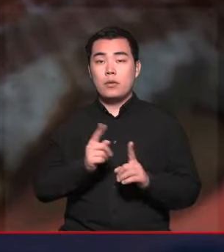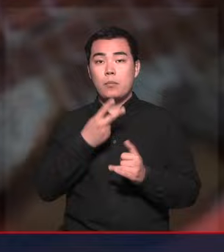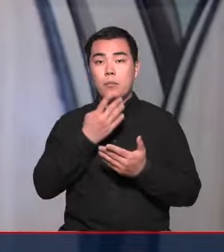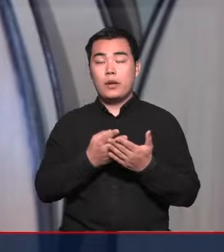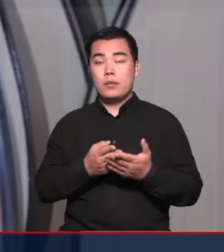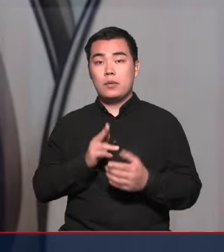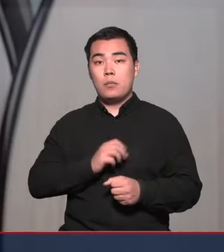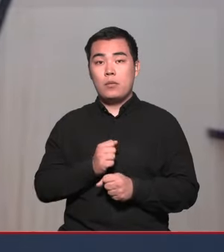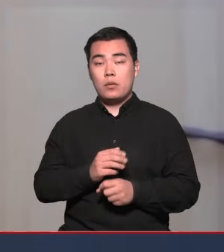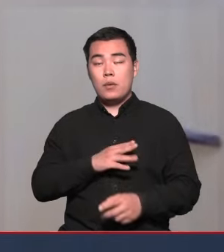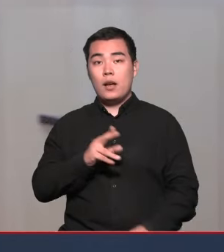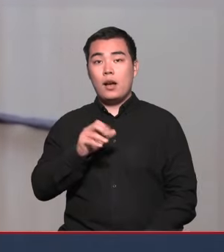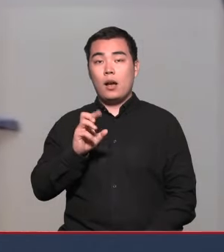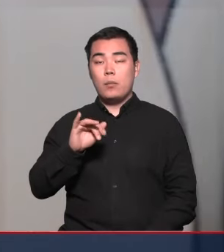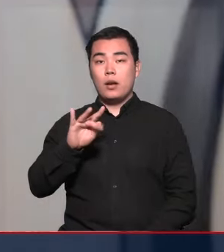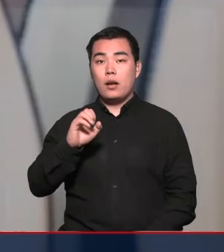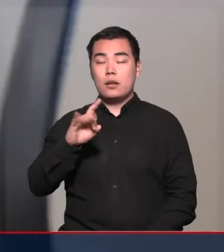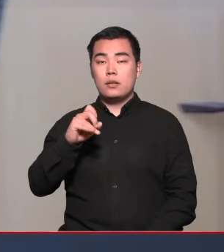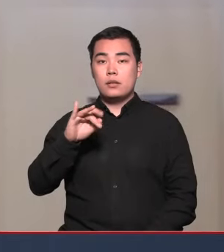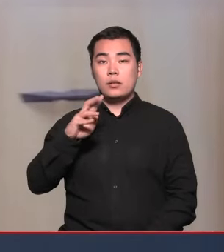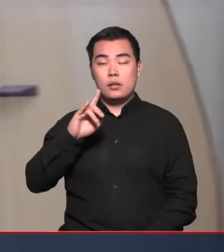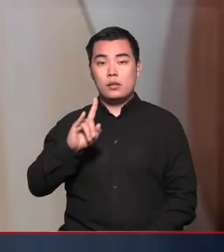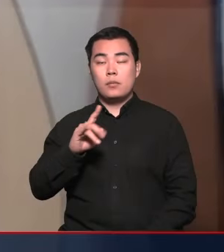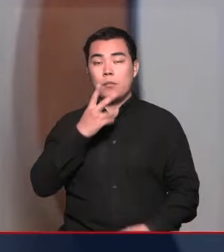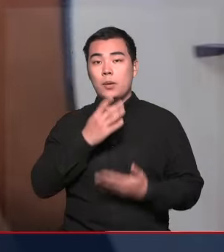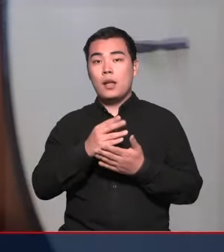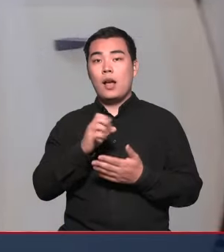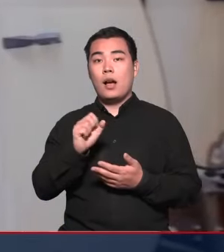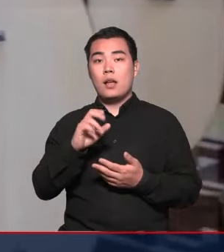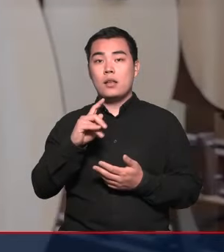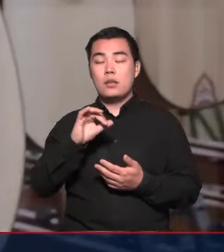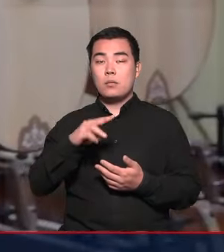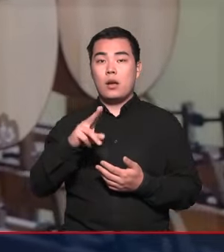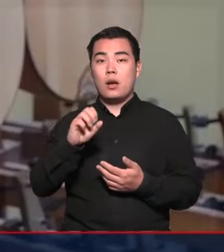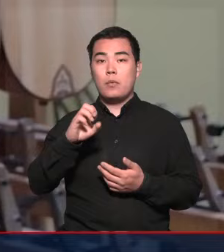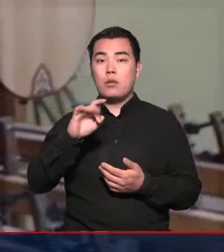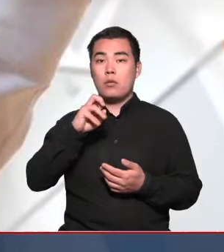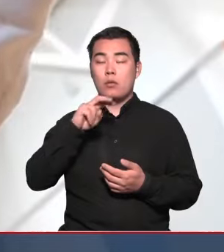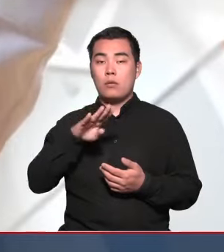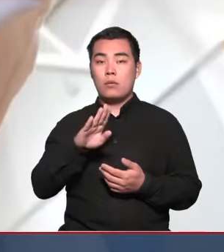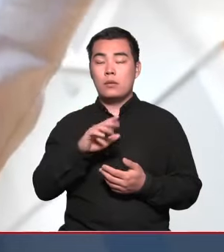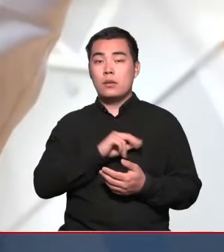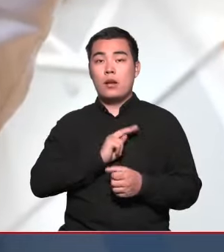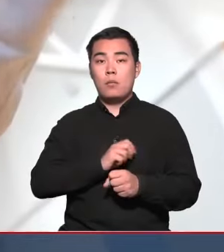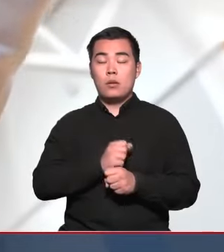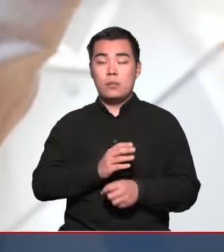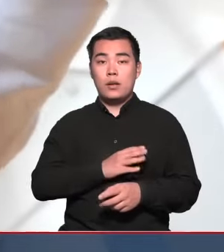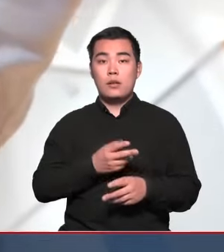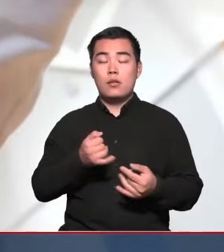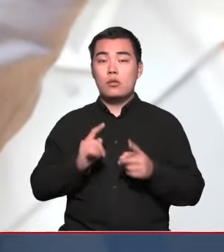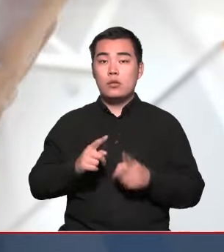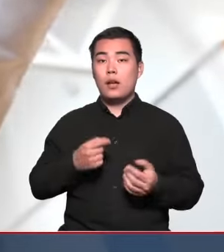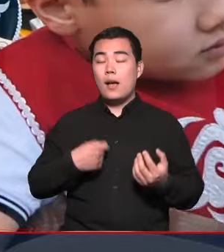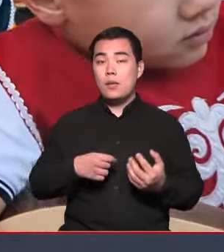дәл берген. Ал Қадыр Мырзалин нағыз қазақ домбыра десе, Қасым Аманжолов домбыраны шешен, көкірегі күй толған шежіре деп толғайды. Ұлттық аспаптың